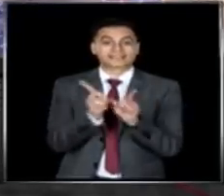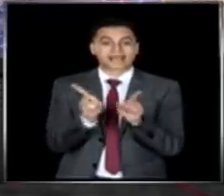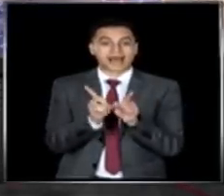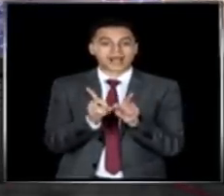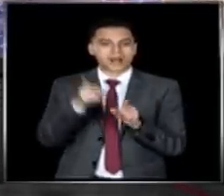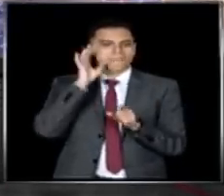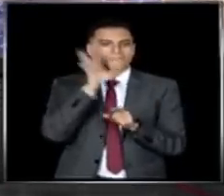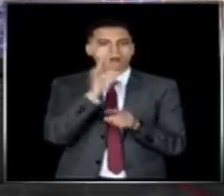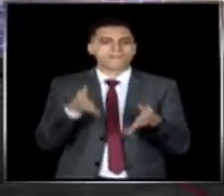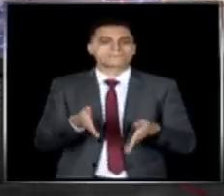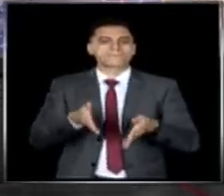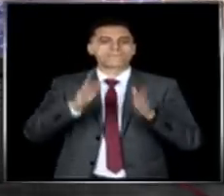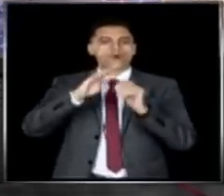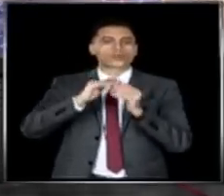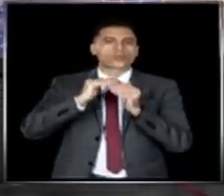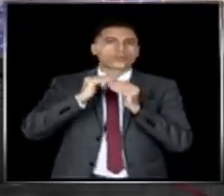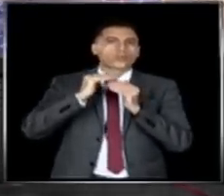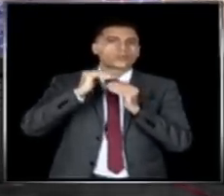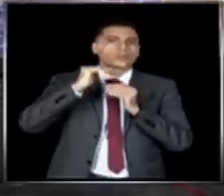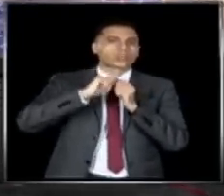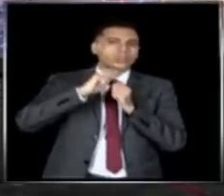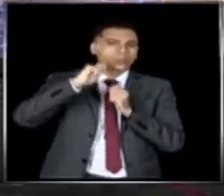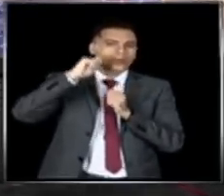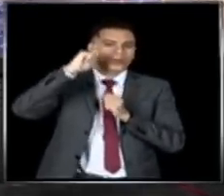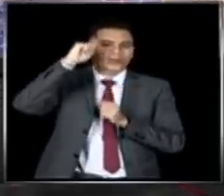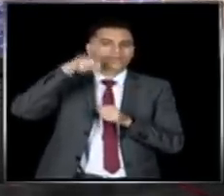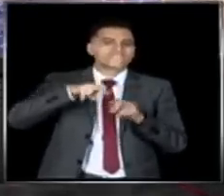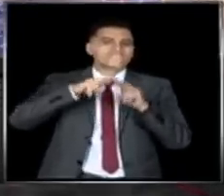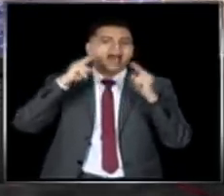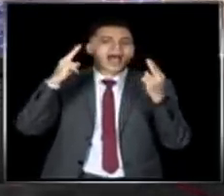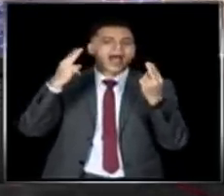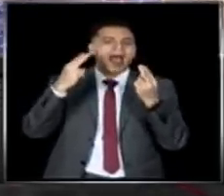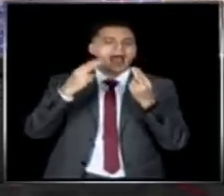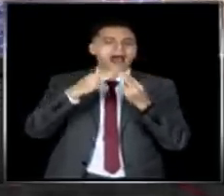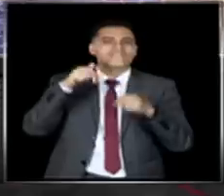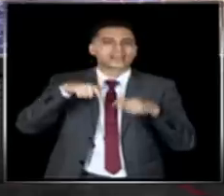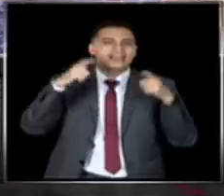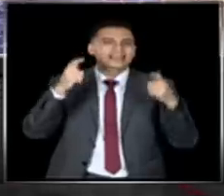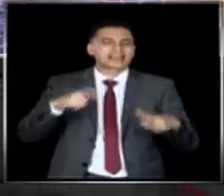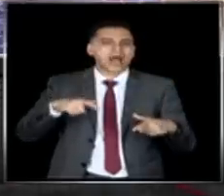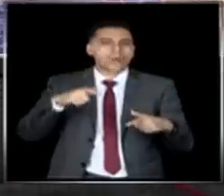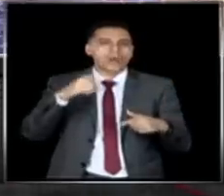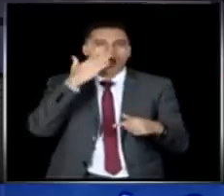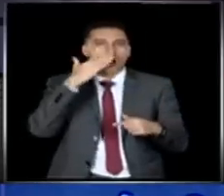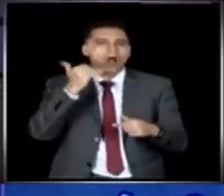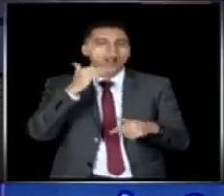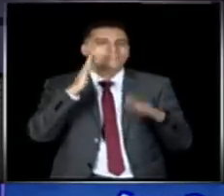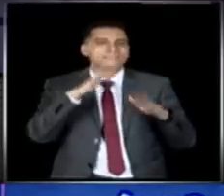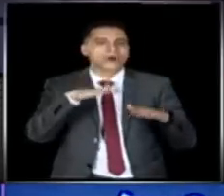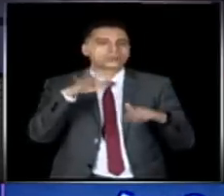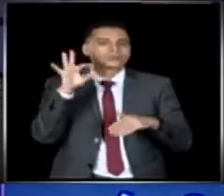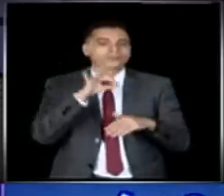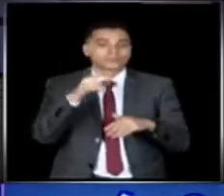التحرير هو من أعلى الأبراج في العالم، ففي أي دولة خليجية يقع؟ حسن.